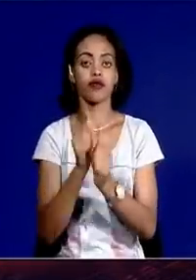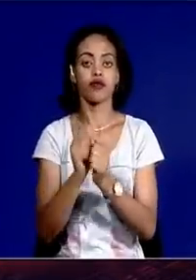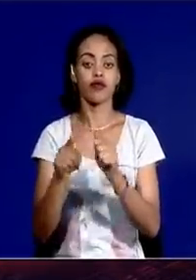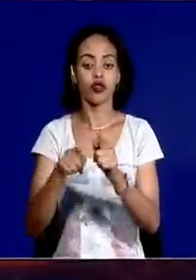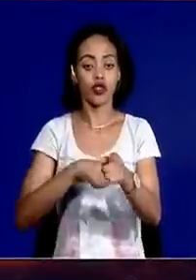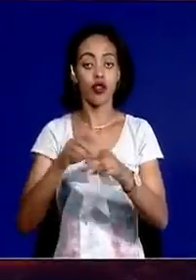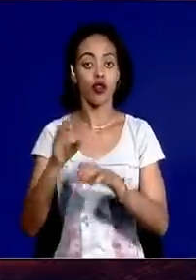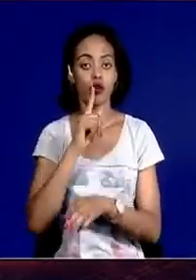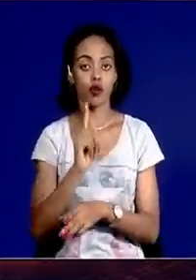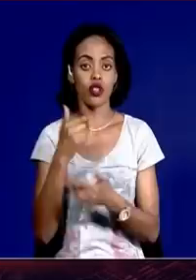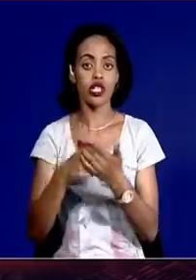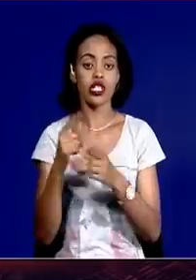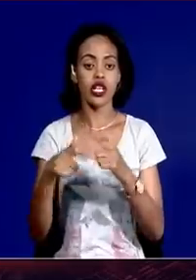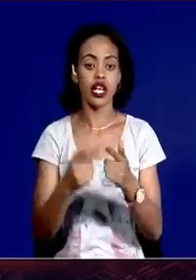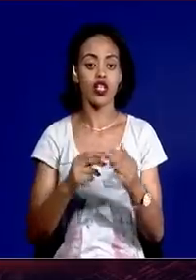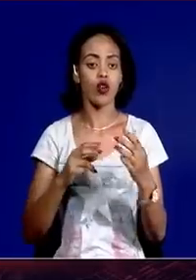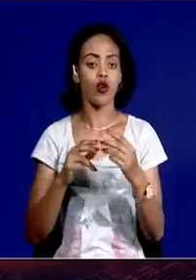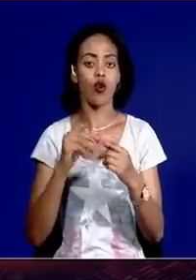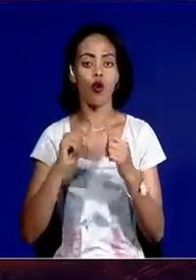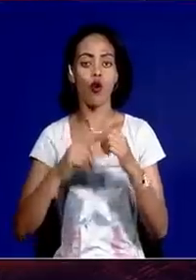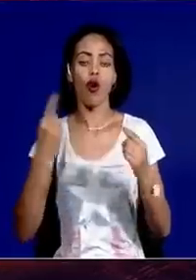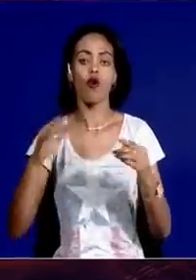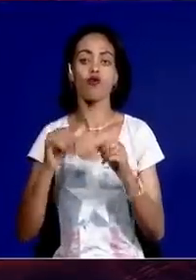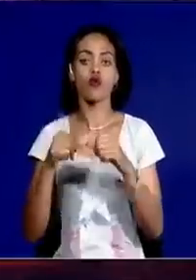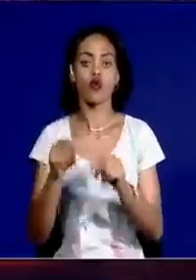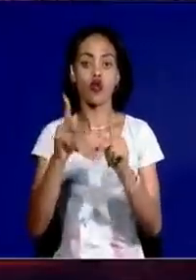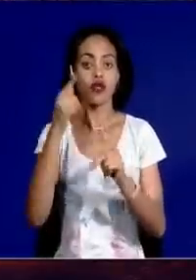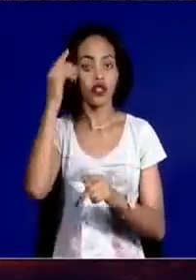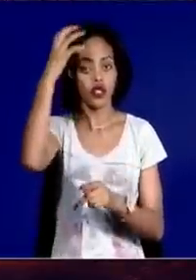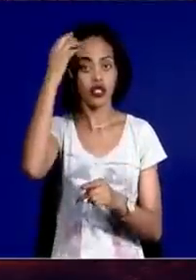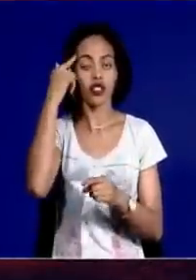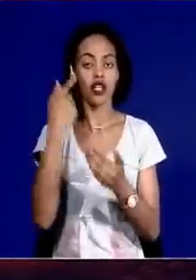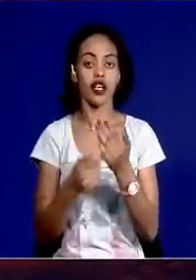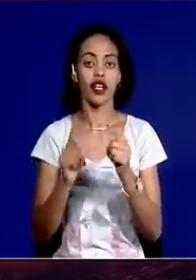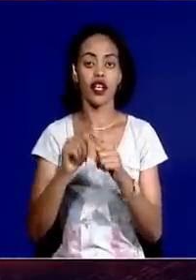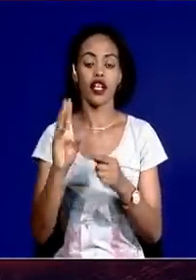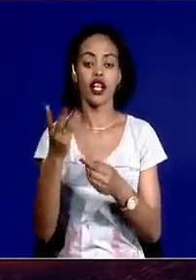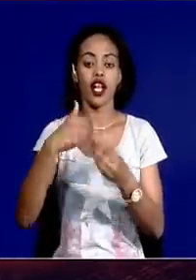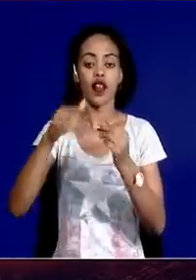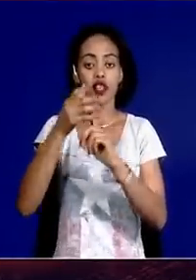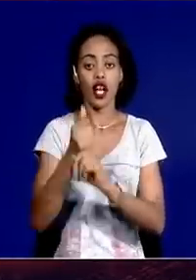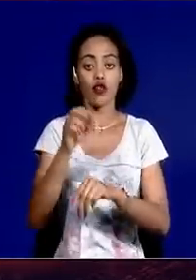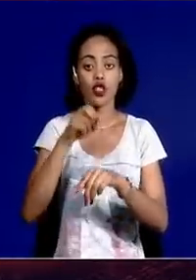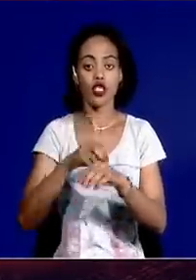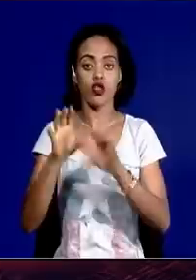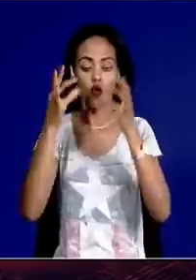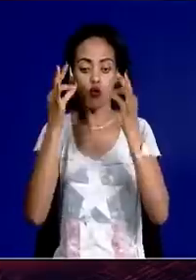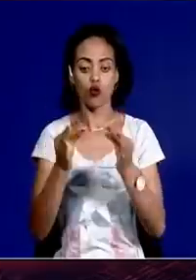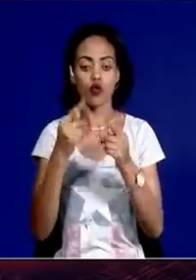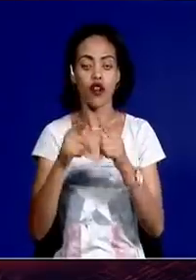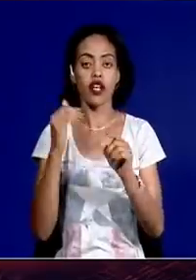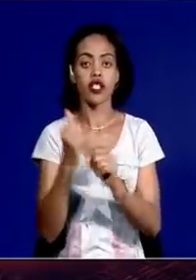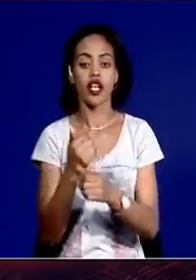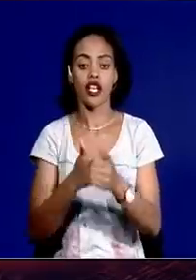زقبري فلات نازي خيري كقاو متصنحو حزبن منقستن تقرأي قنام شادشاي كلاون مرصا أفسل تحازر لقزيين كاد وسينوم استفلالي سرح